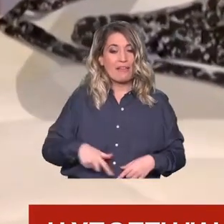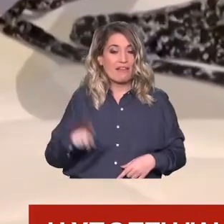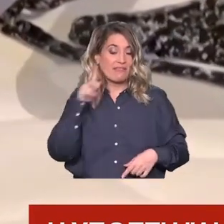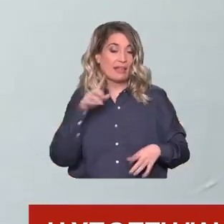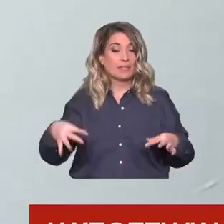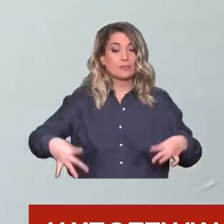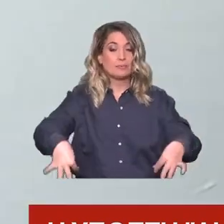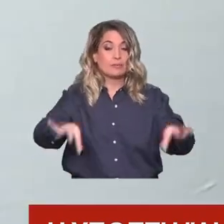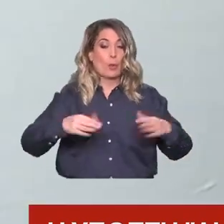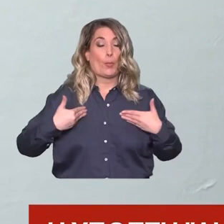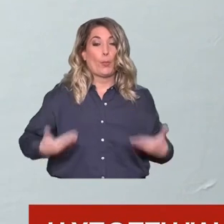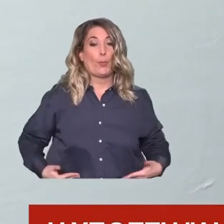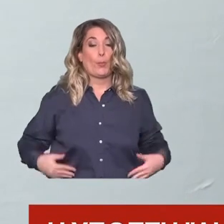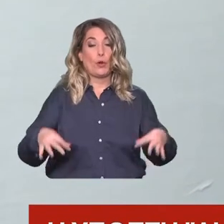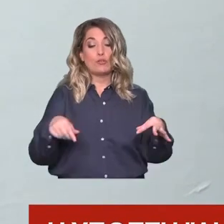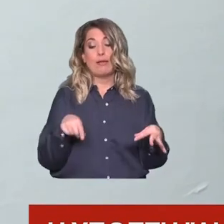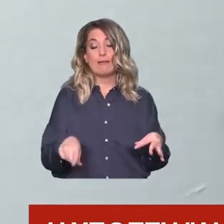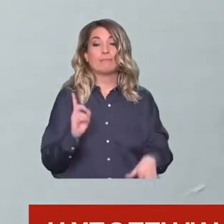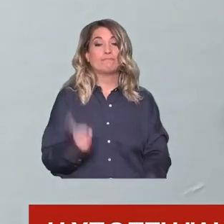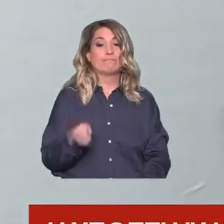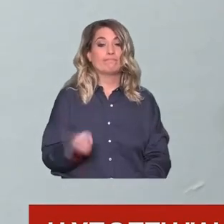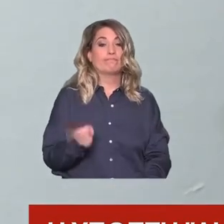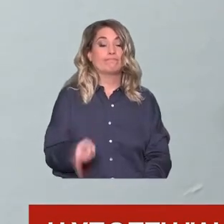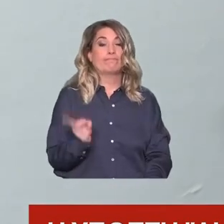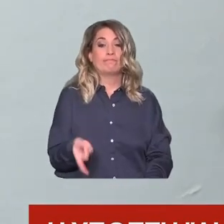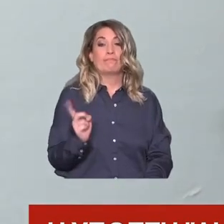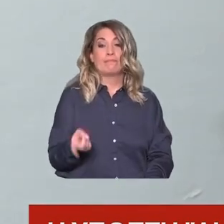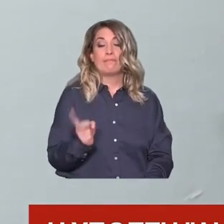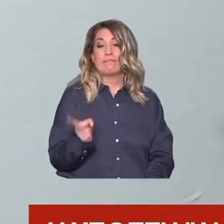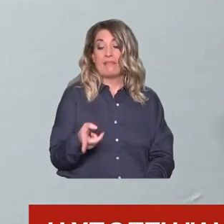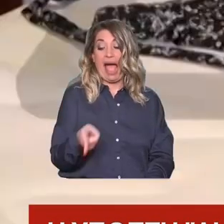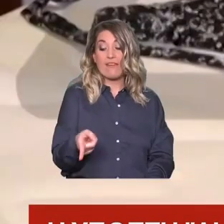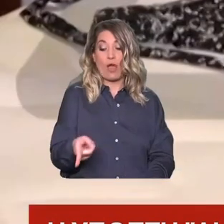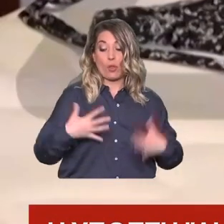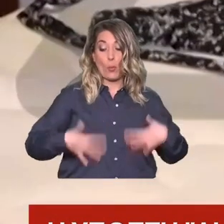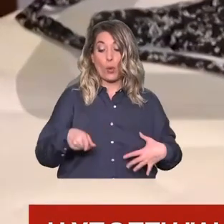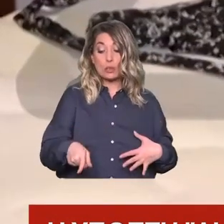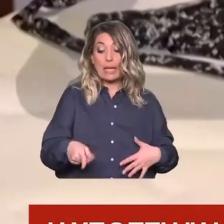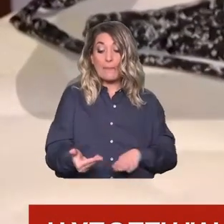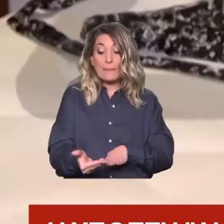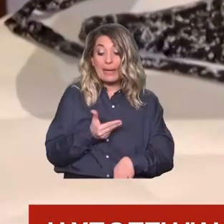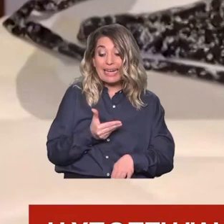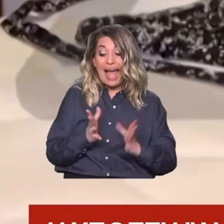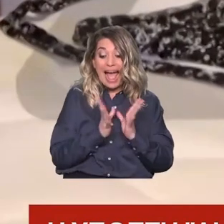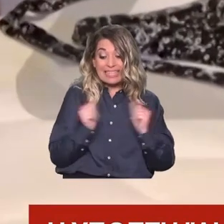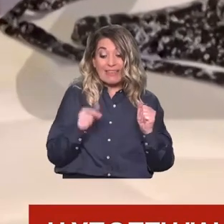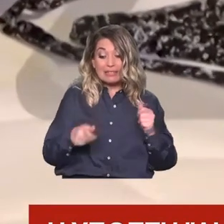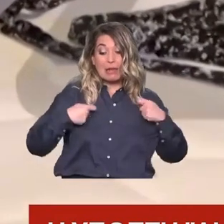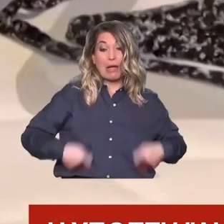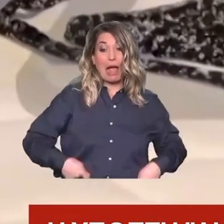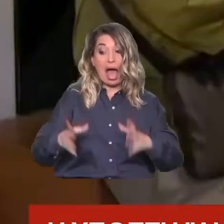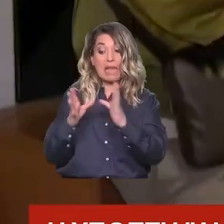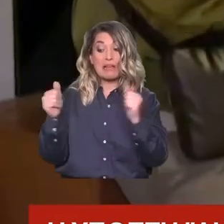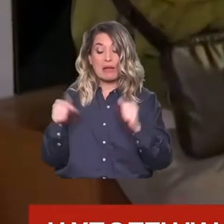της Γεωργίας, το οποίο δήλωνε σίγουρος ότι το φορούσε την ημέρα της εξαφάνισής της. Αυτή την μπλούζα τη φορούσε όταν την πήρα εγώ από τη